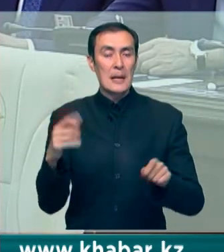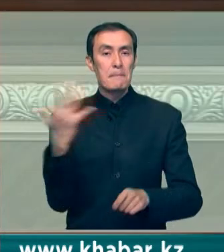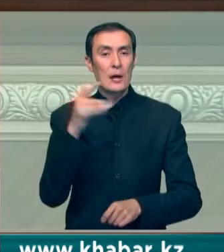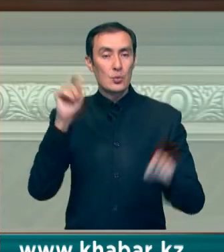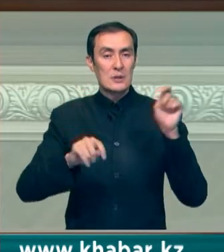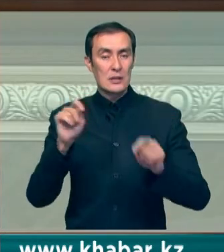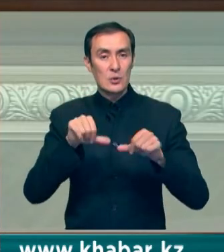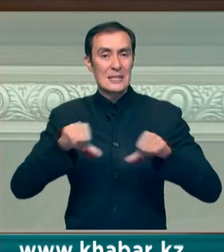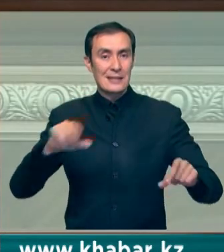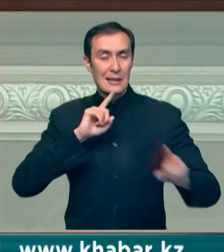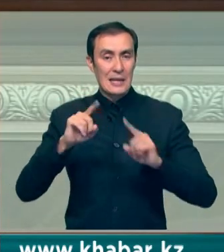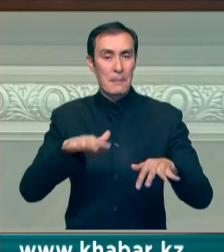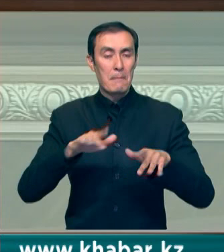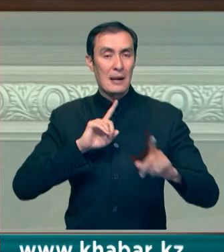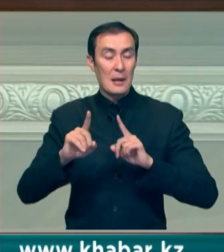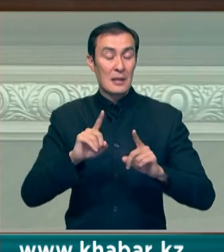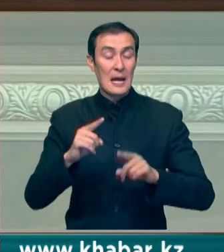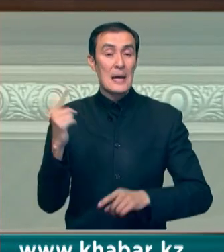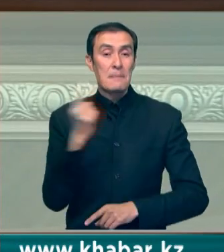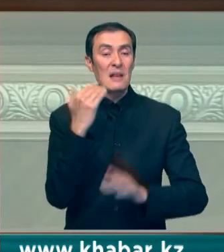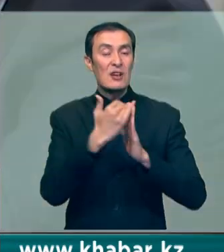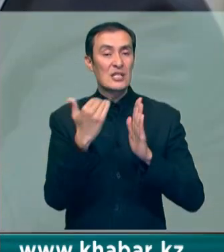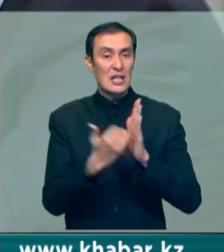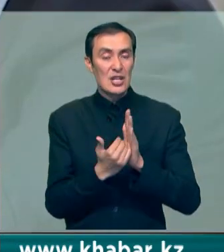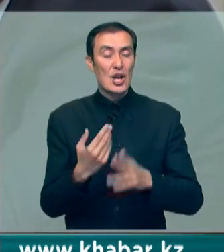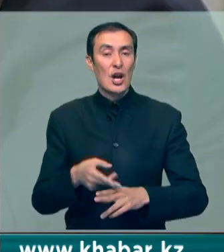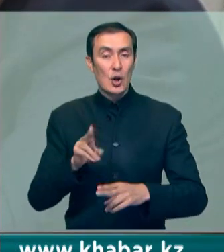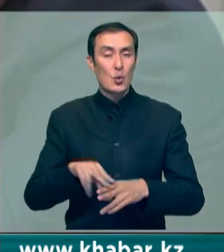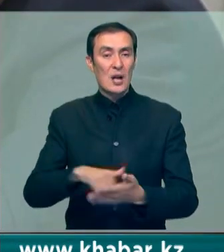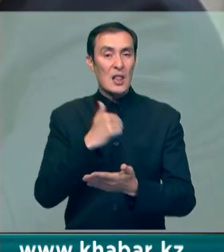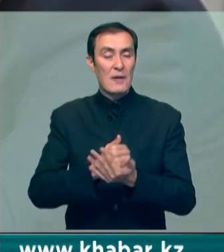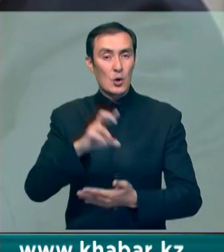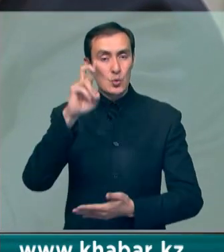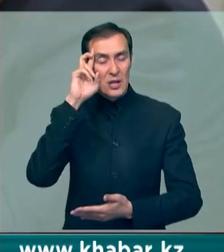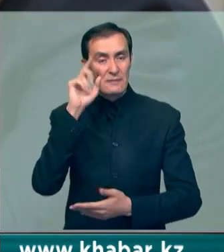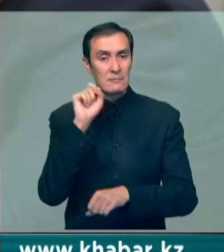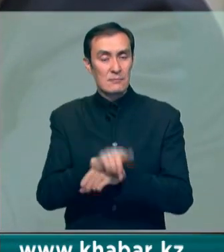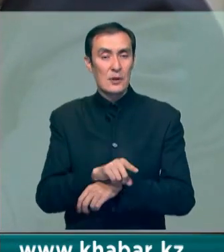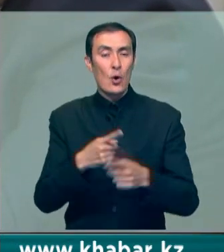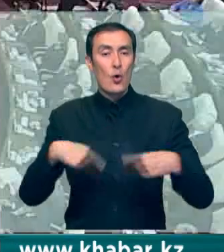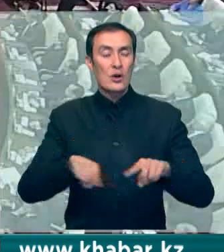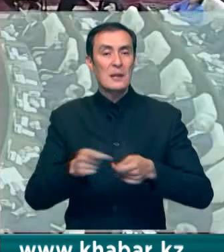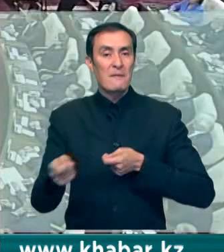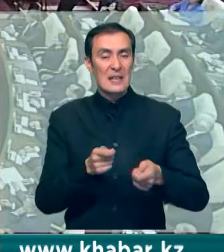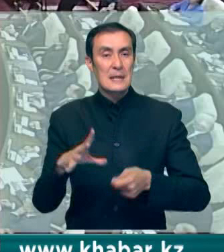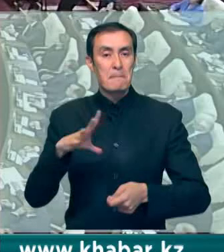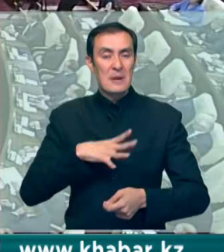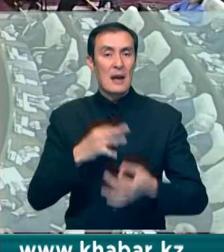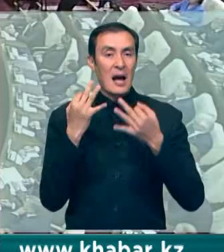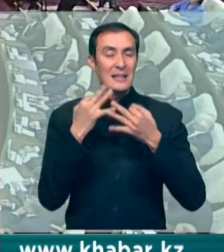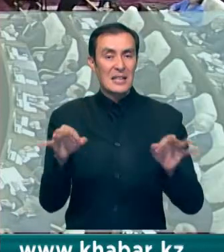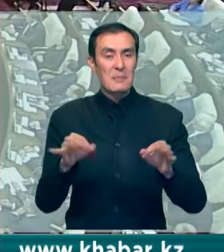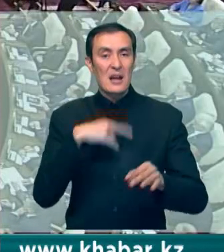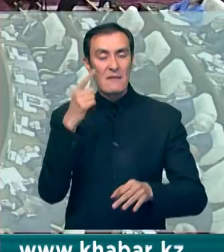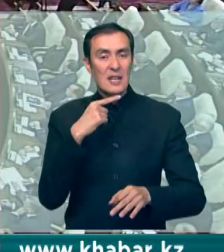сессию заседания парламента. Одной из первых задач, которую глава государства поставил перед органами власти, это быть открытыми,